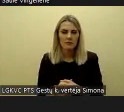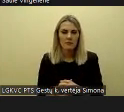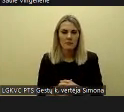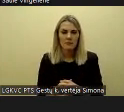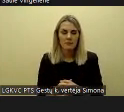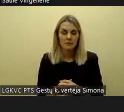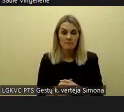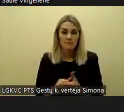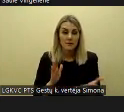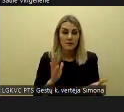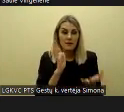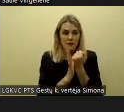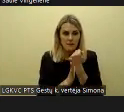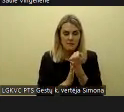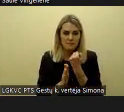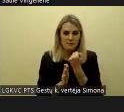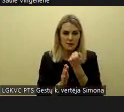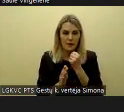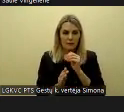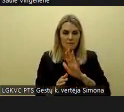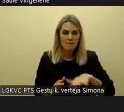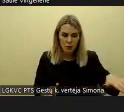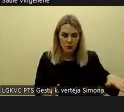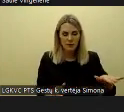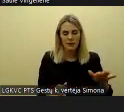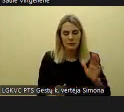pasiekti tai, kad jie būtų labai